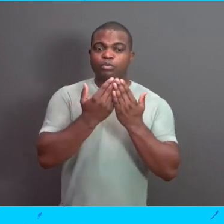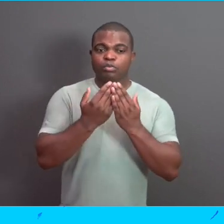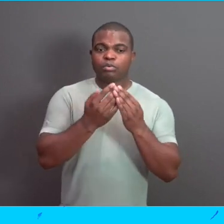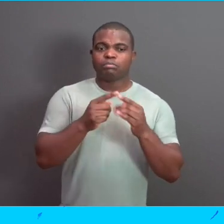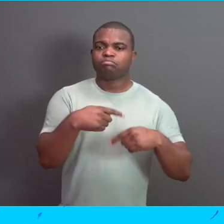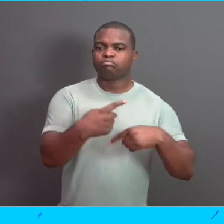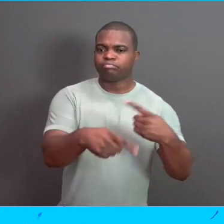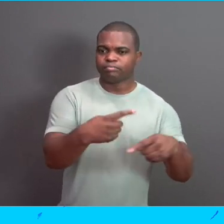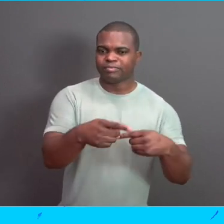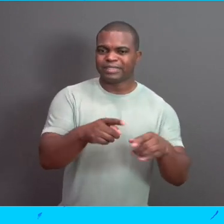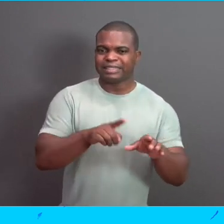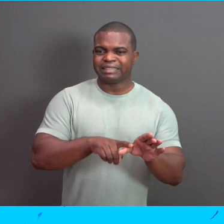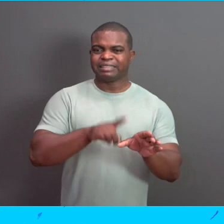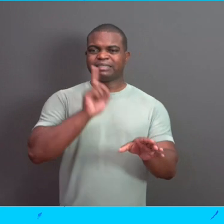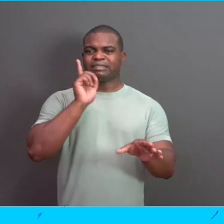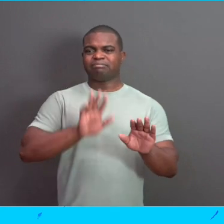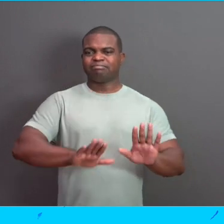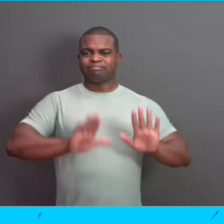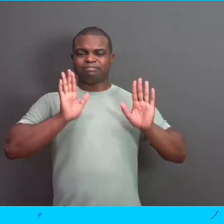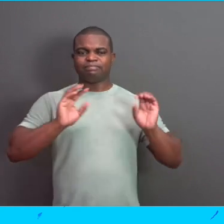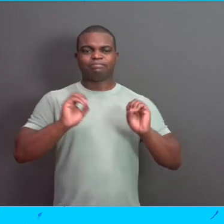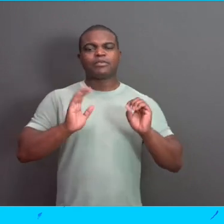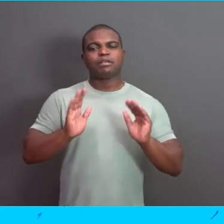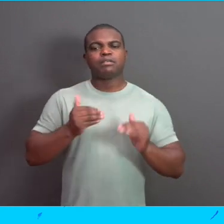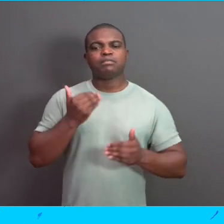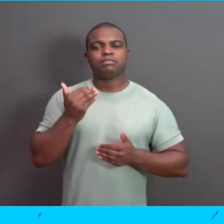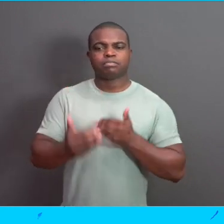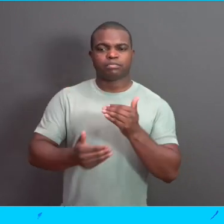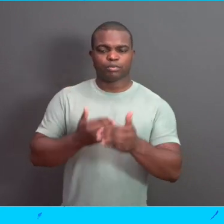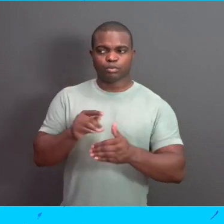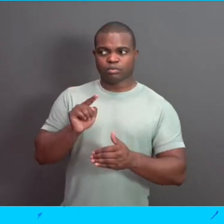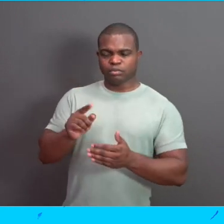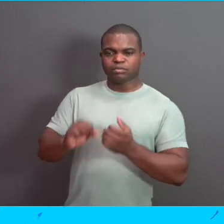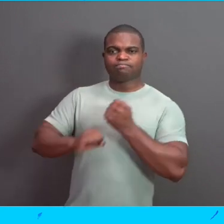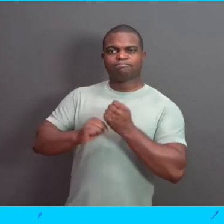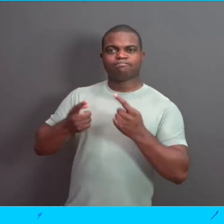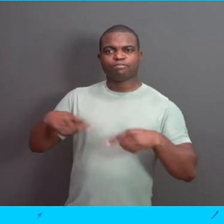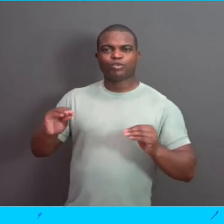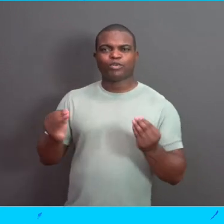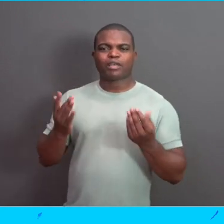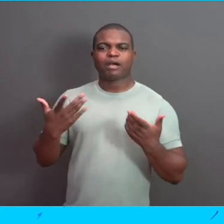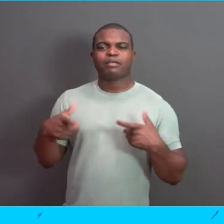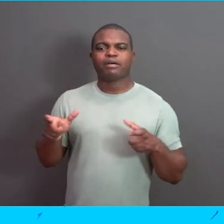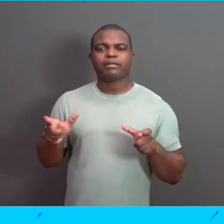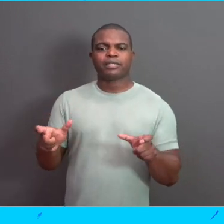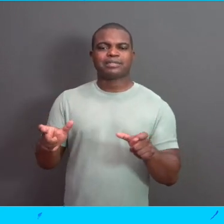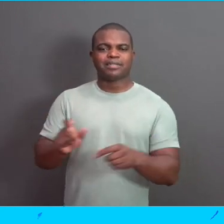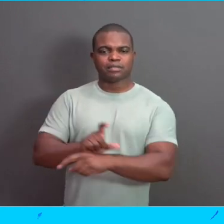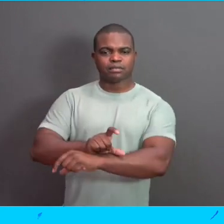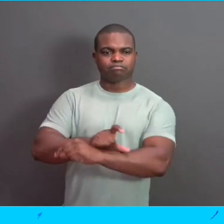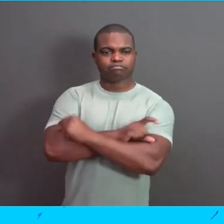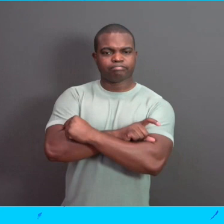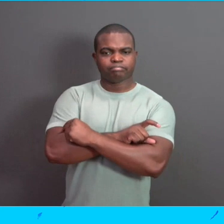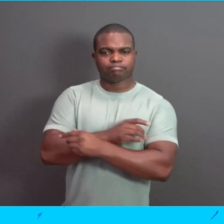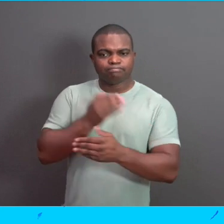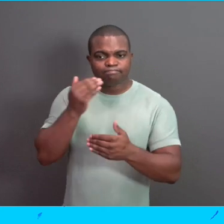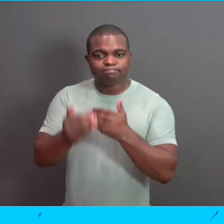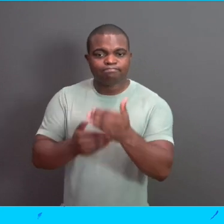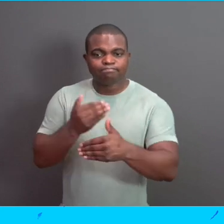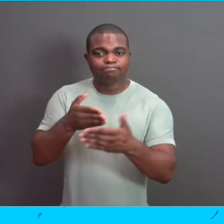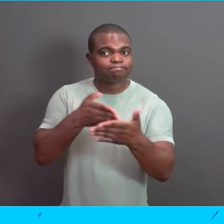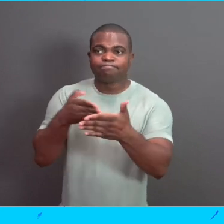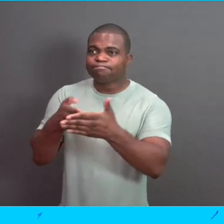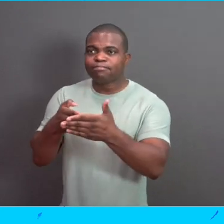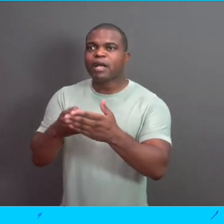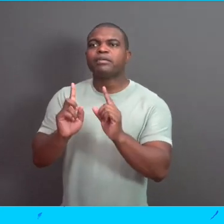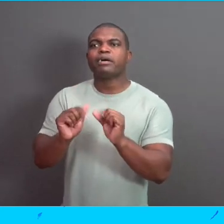Spécialement, les filles ont plus de problèmes. Mais la chose que je voulais enfatiser,